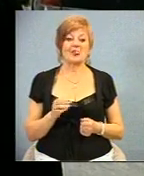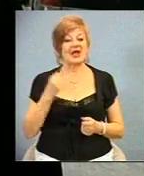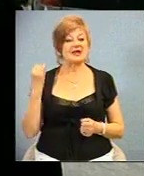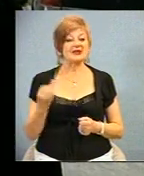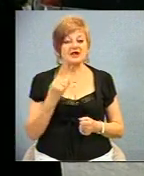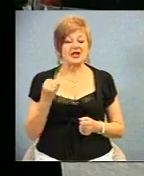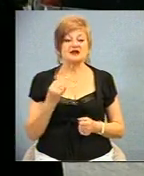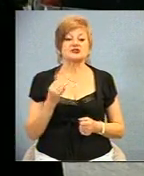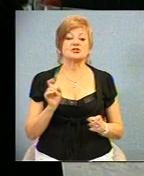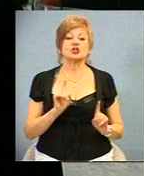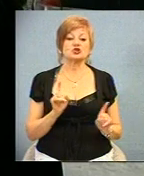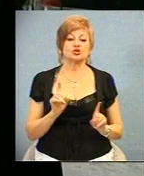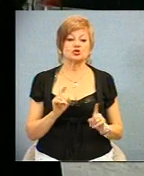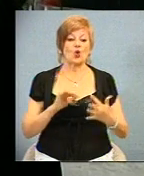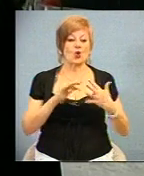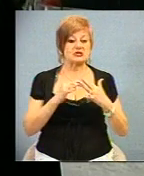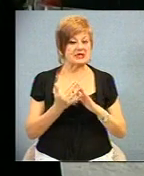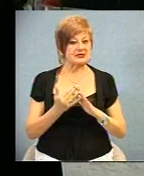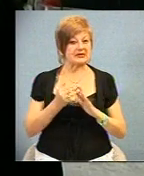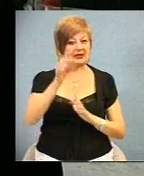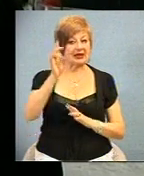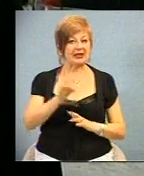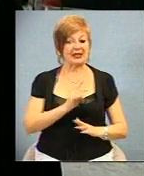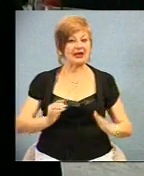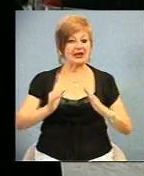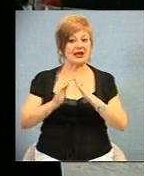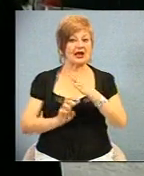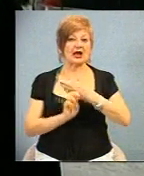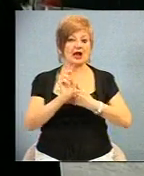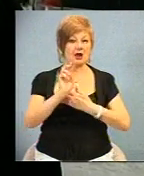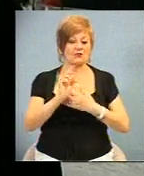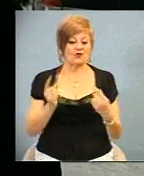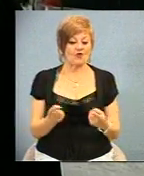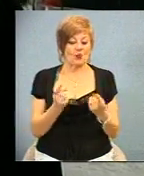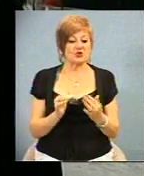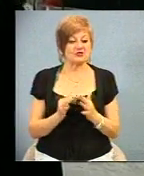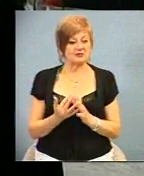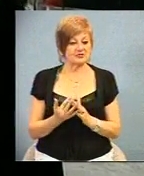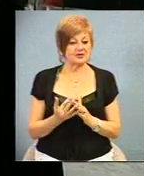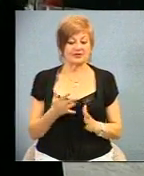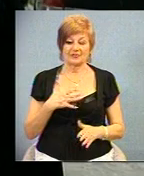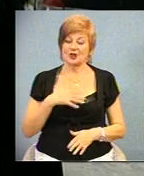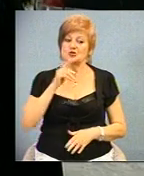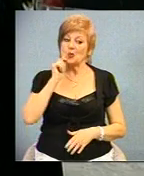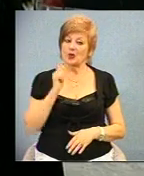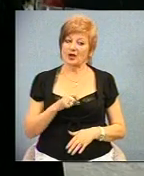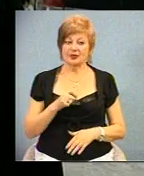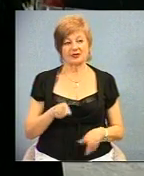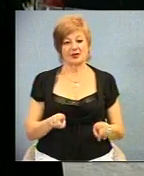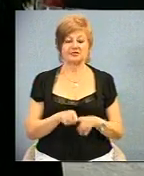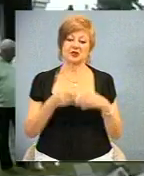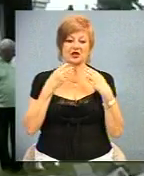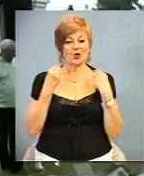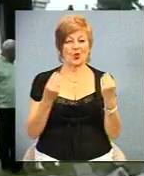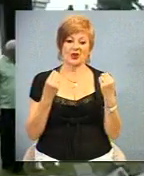цікаво в тому, що сільський храм в звичайному селі нашої ненької України, а така